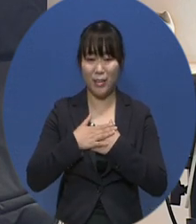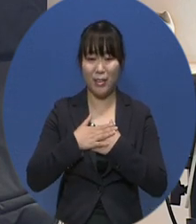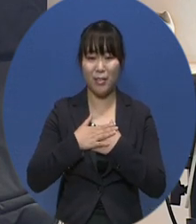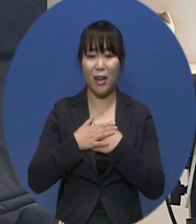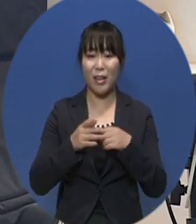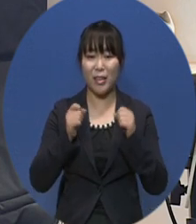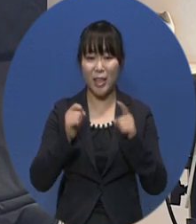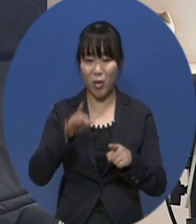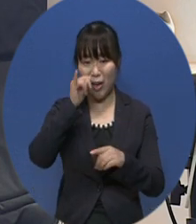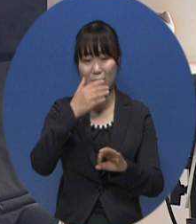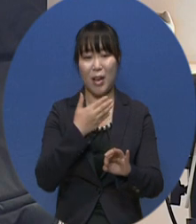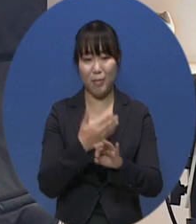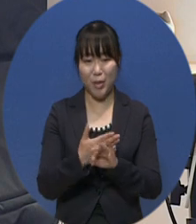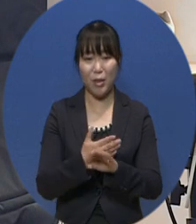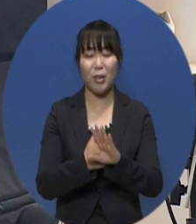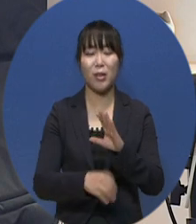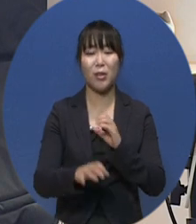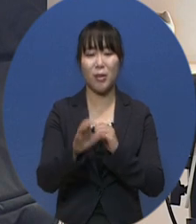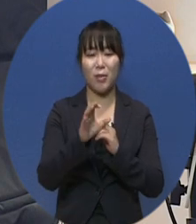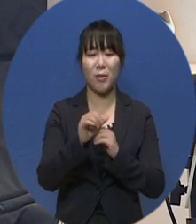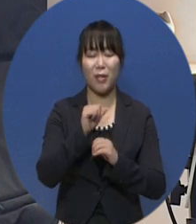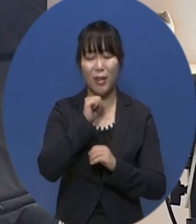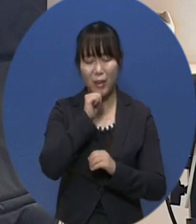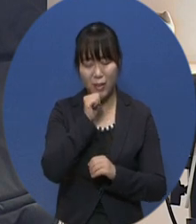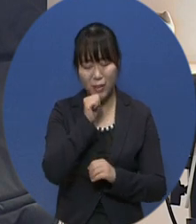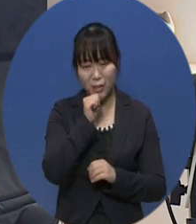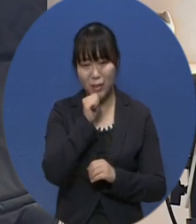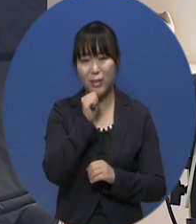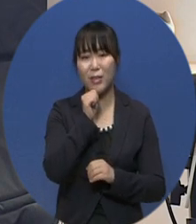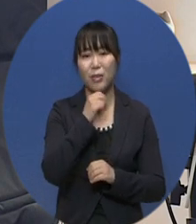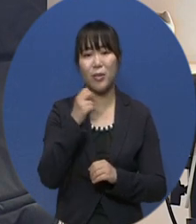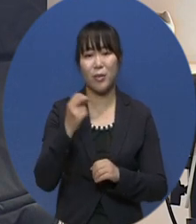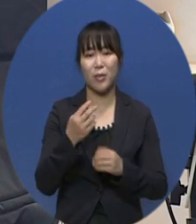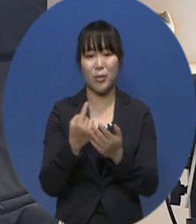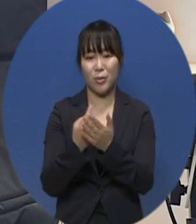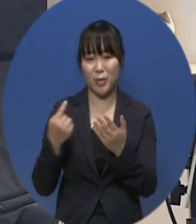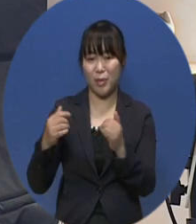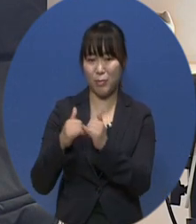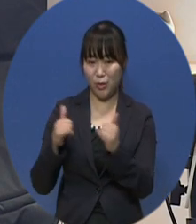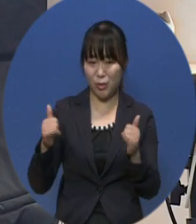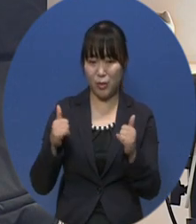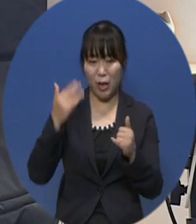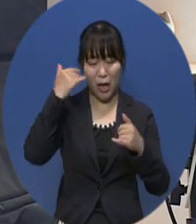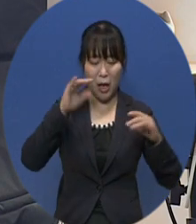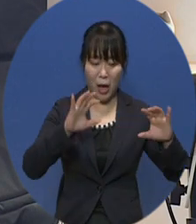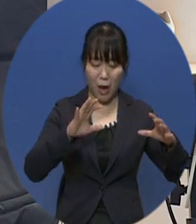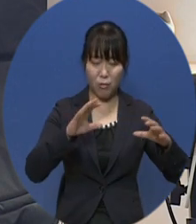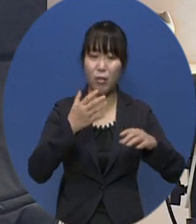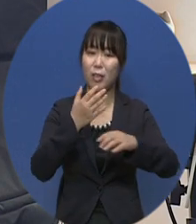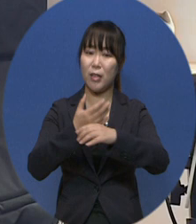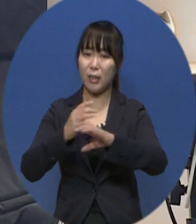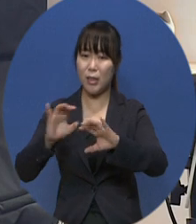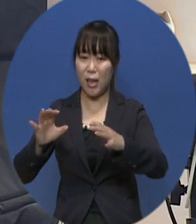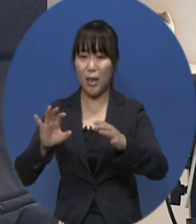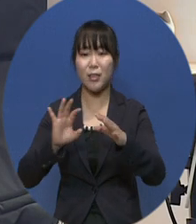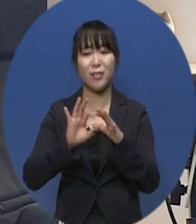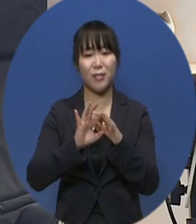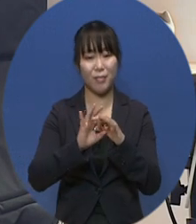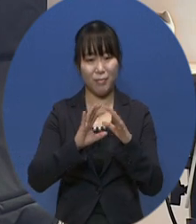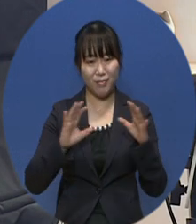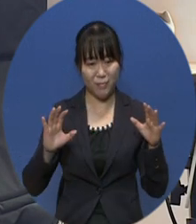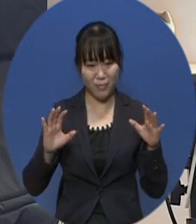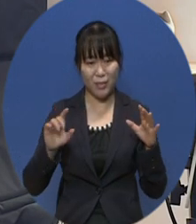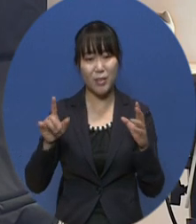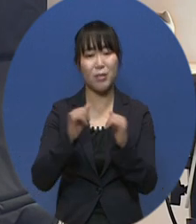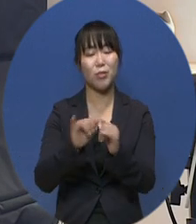기회가 주어진다면 좀 더 가난하고 소외된 분들, 그게 이제 국내가 됐든 해외가 네. 됐든